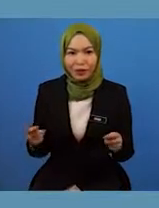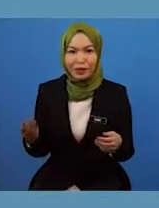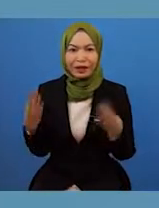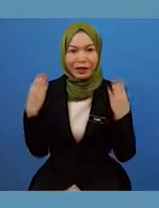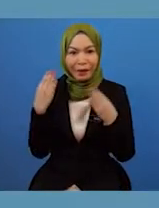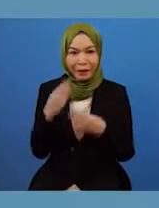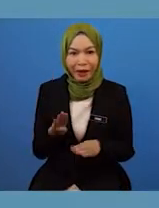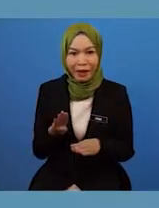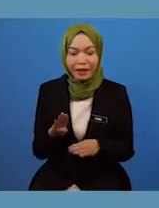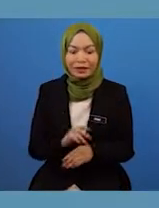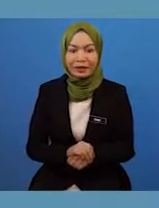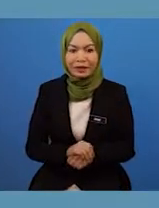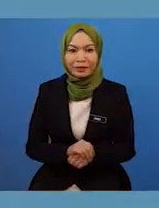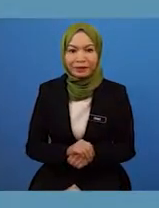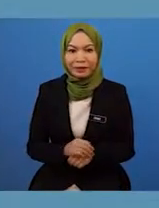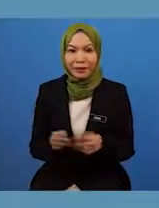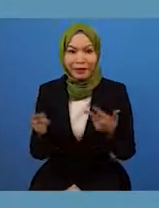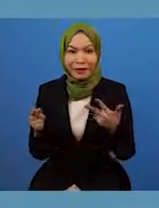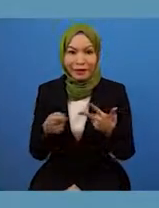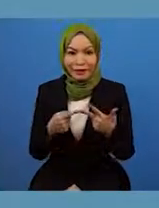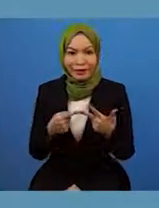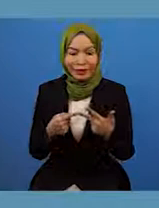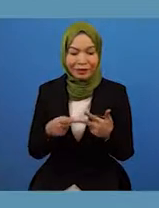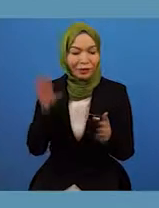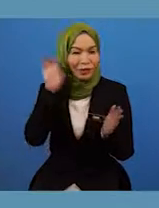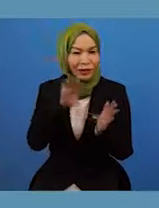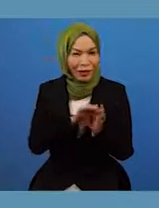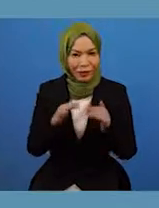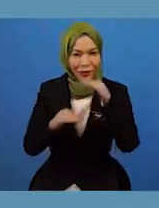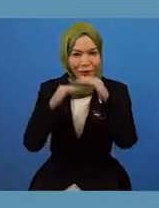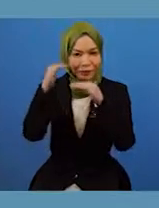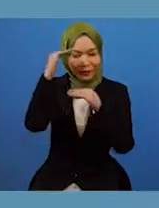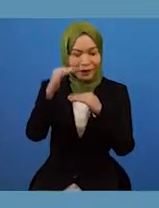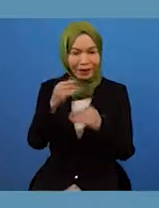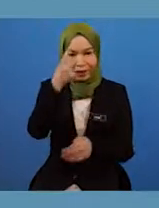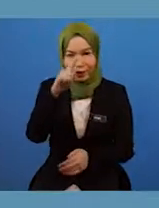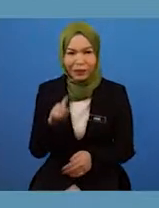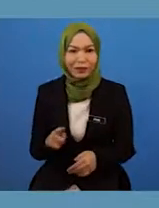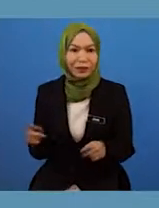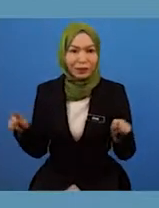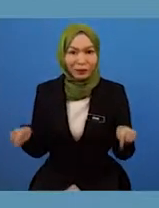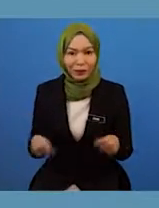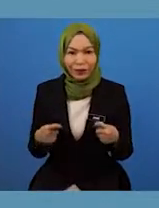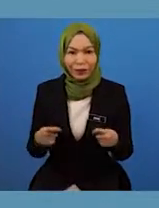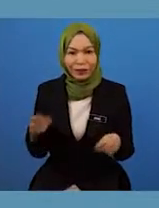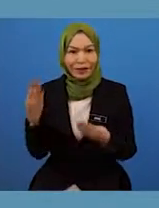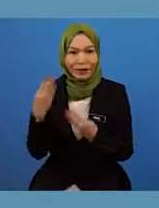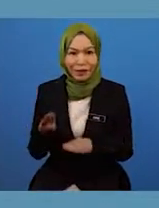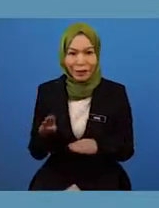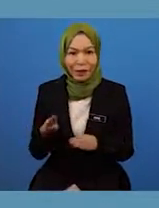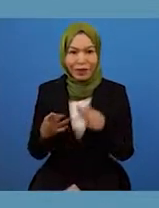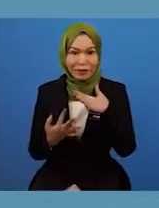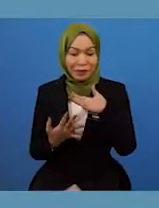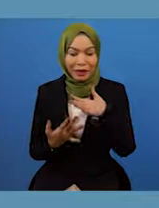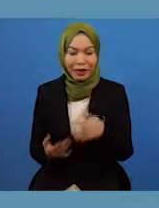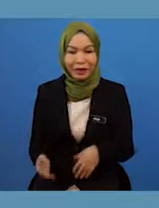Ketiga, membina gambarajah aras tenaga untuk tindak balas pembakaran. Dan yang